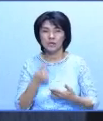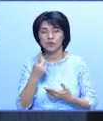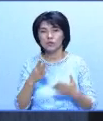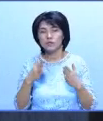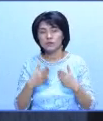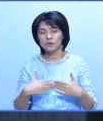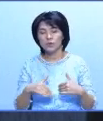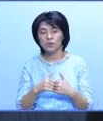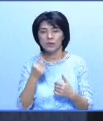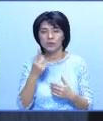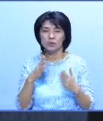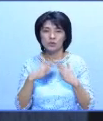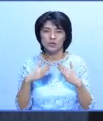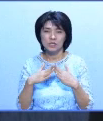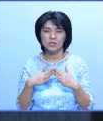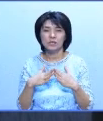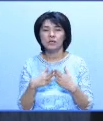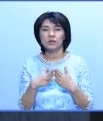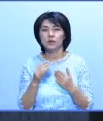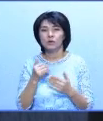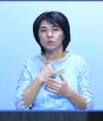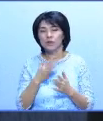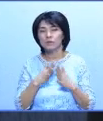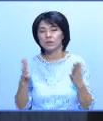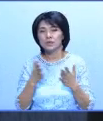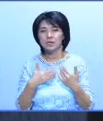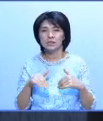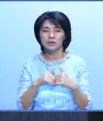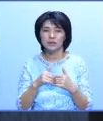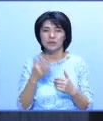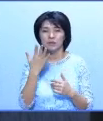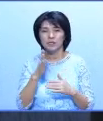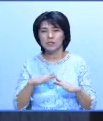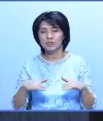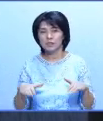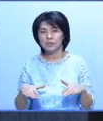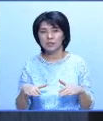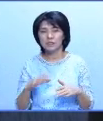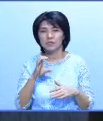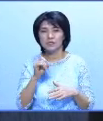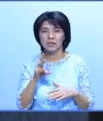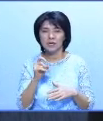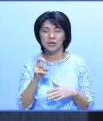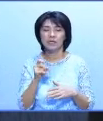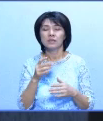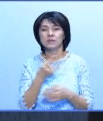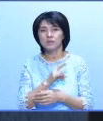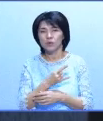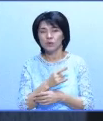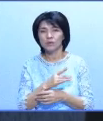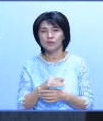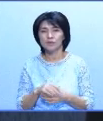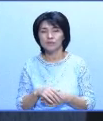одной крышей. У нас большая семья, у нас 5 детей, сноха с ребенком, получается.